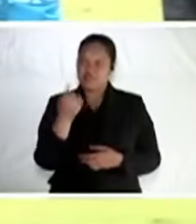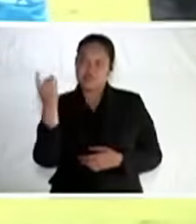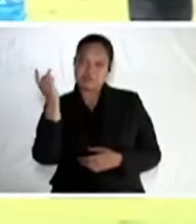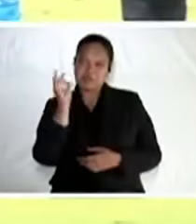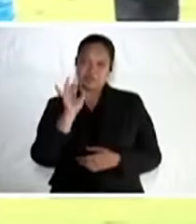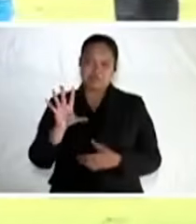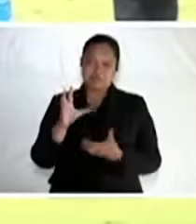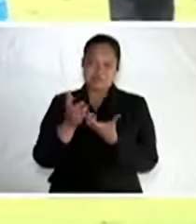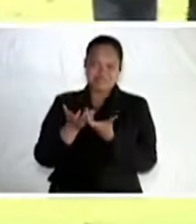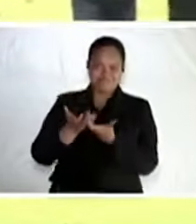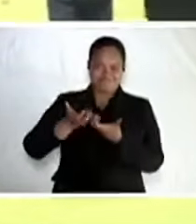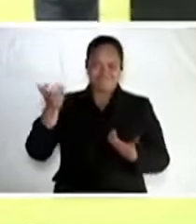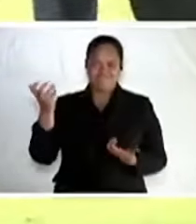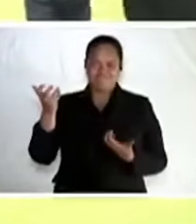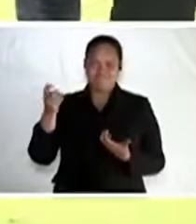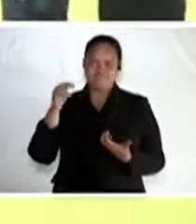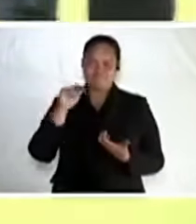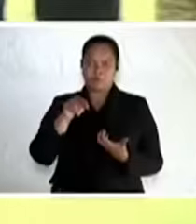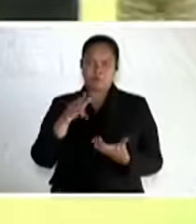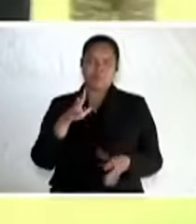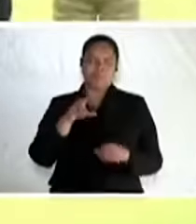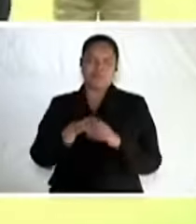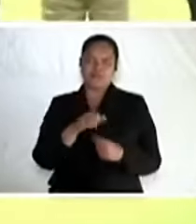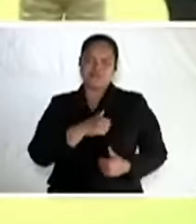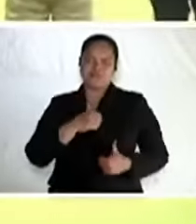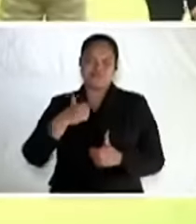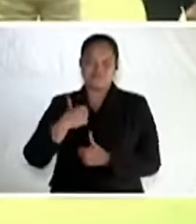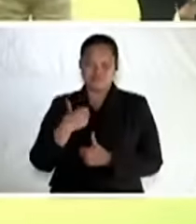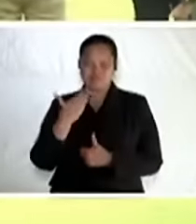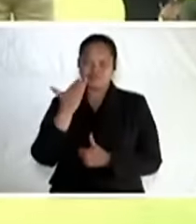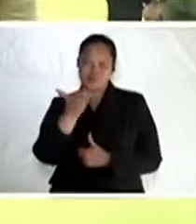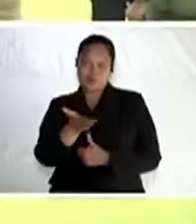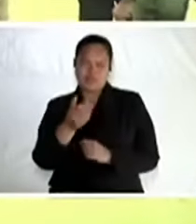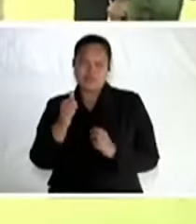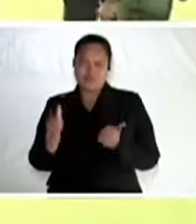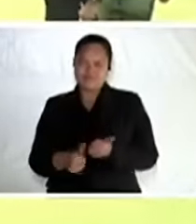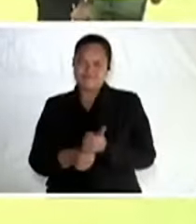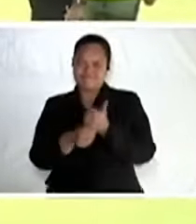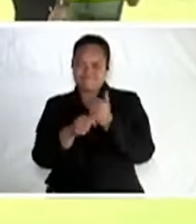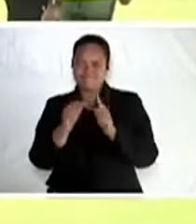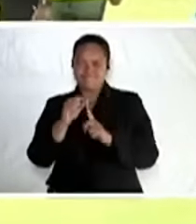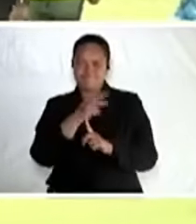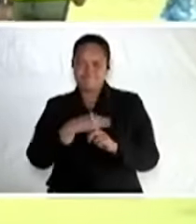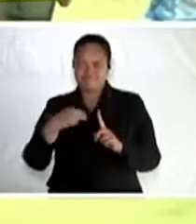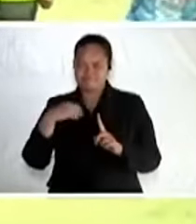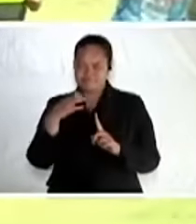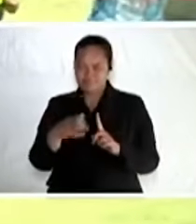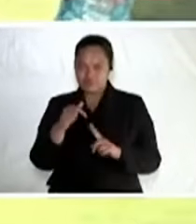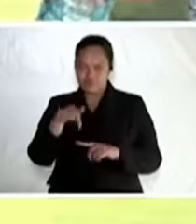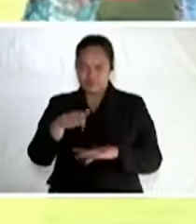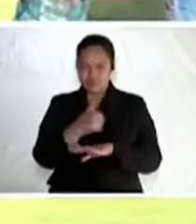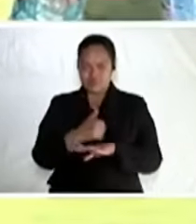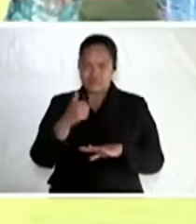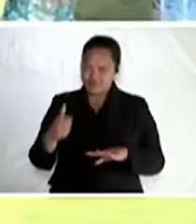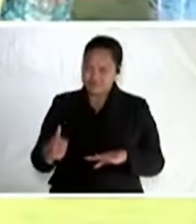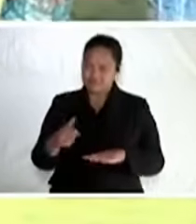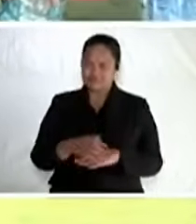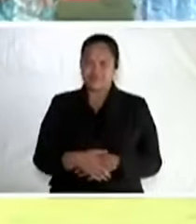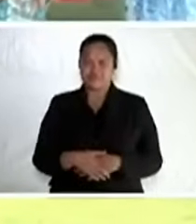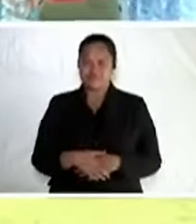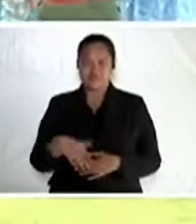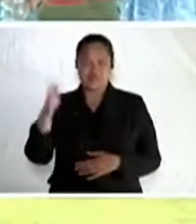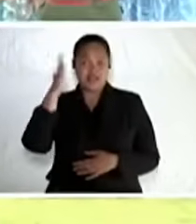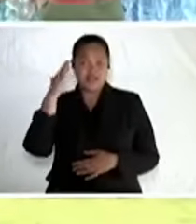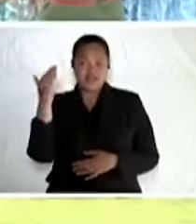bakure tiko na nonda duru mali waira na le mati walu na turanga ni bubu ni presidente ni nonda mati ni tu. Ladies